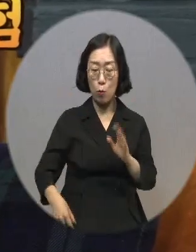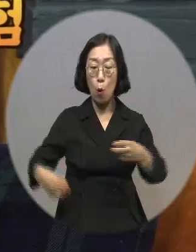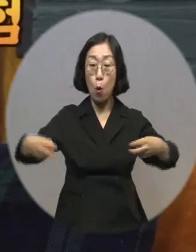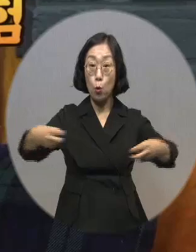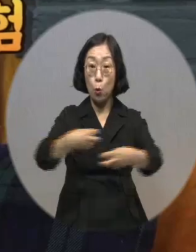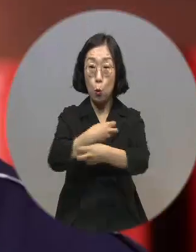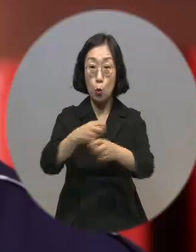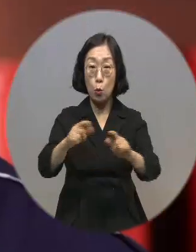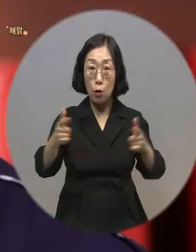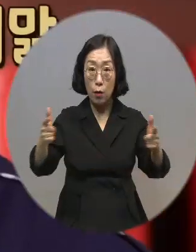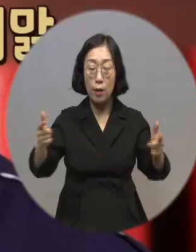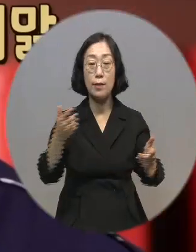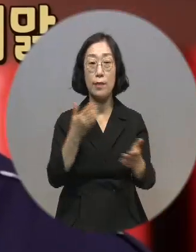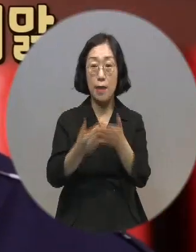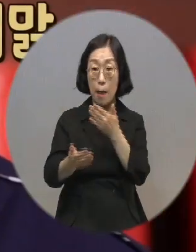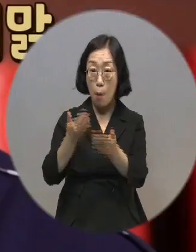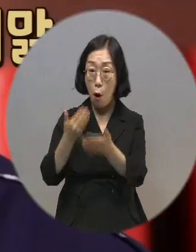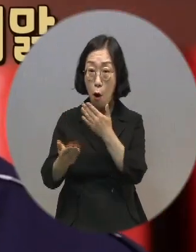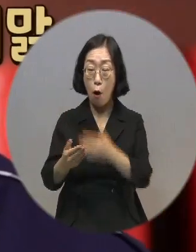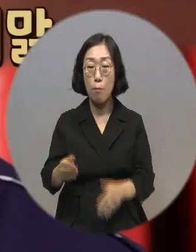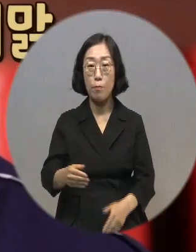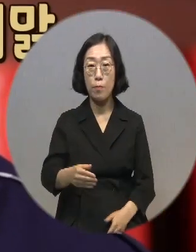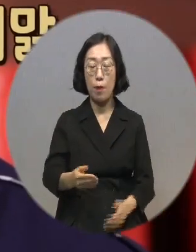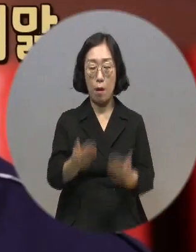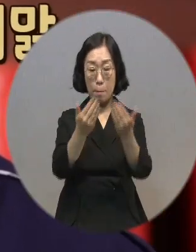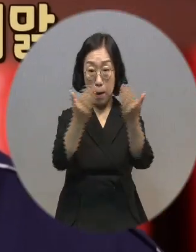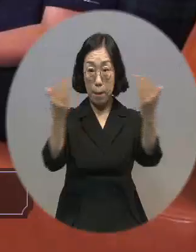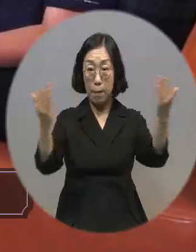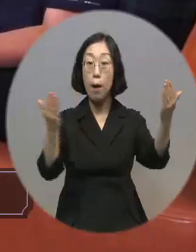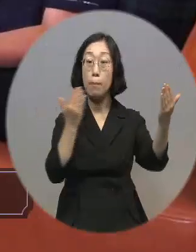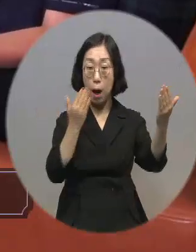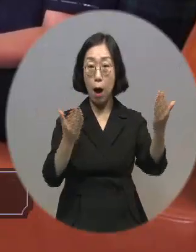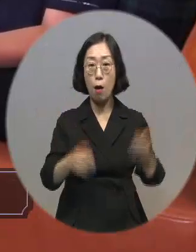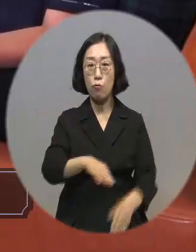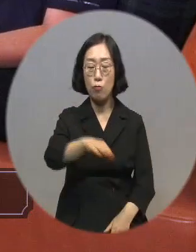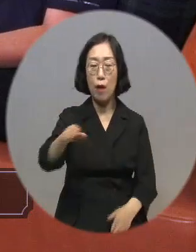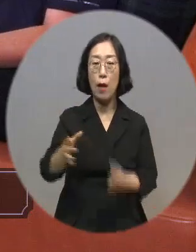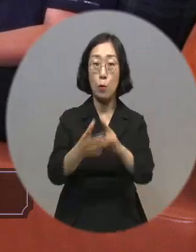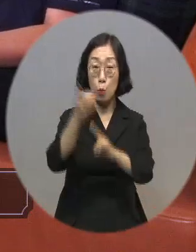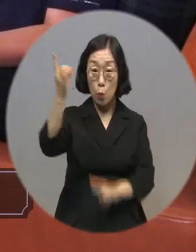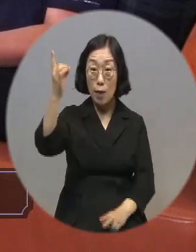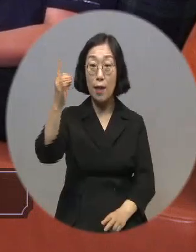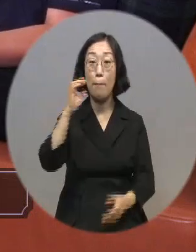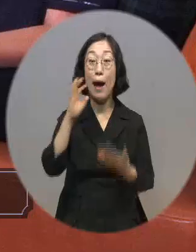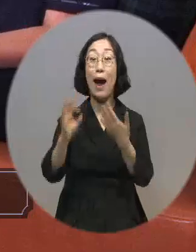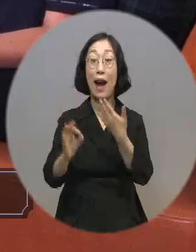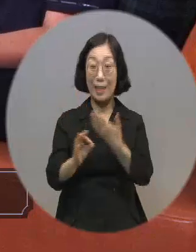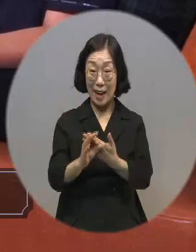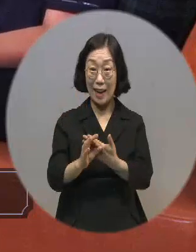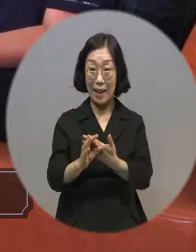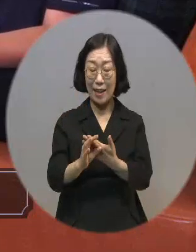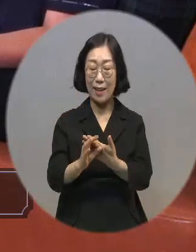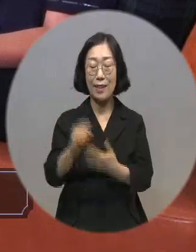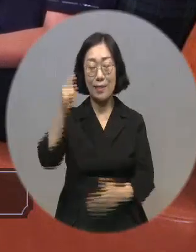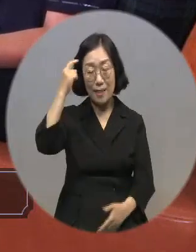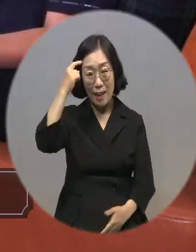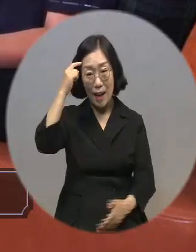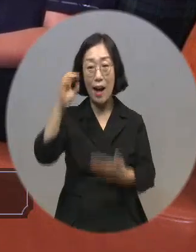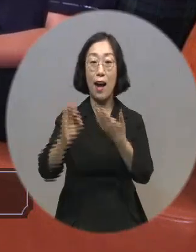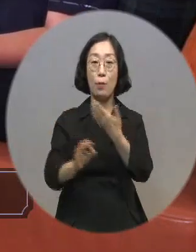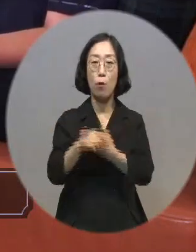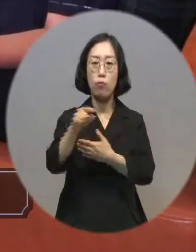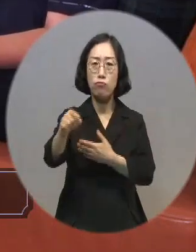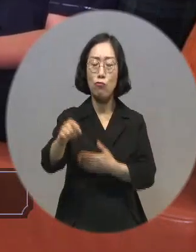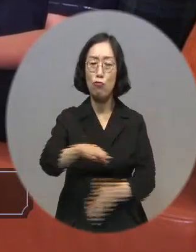그런 분야별로 거기 다 전시가 되어 있더라고요. 네. 우리가 통일되었다고 가정을 해보았을 때